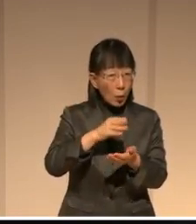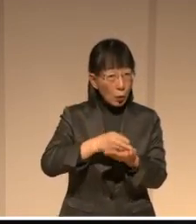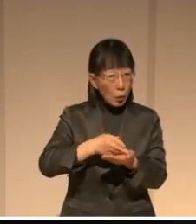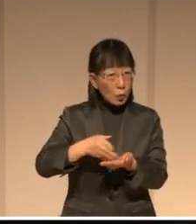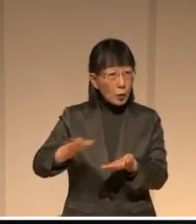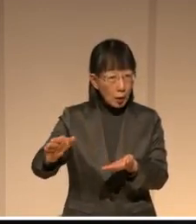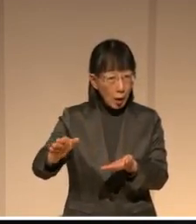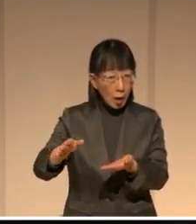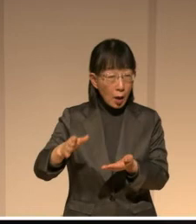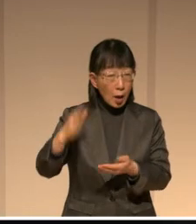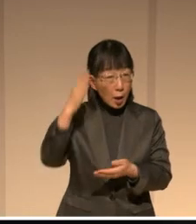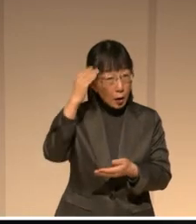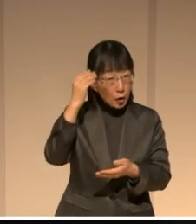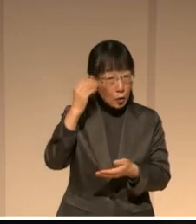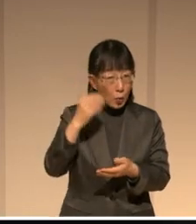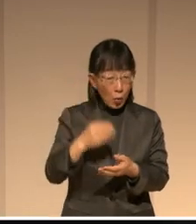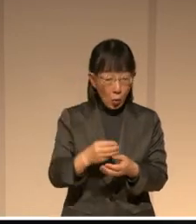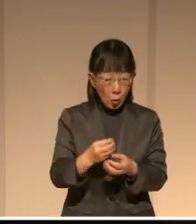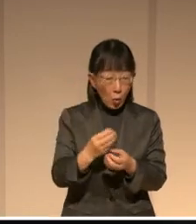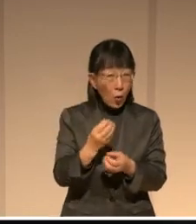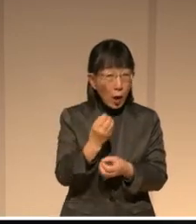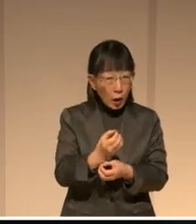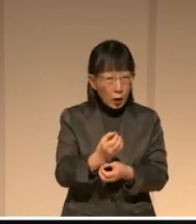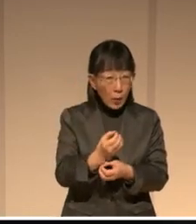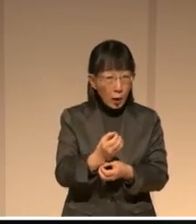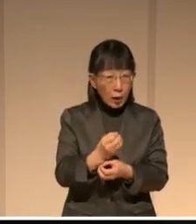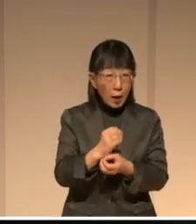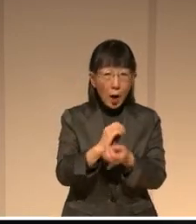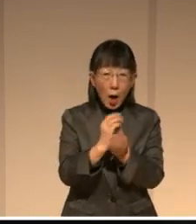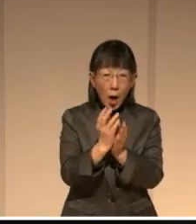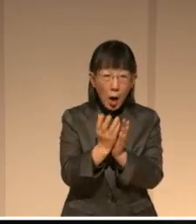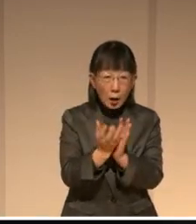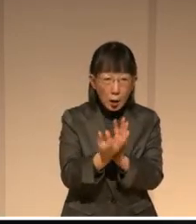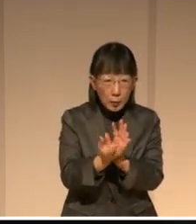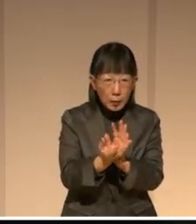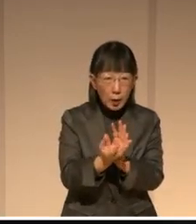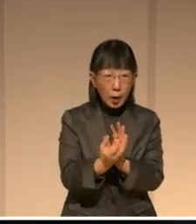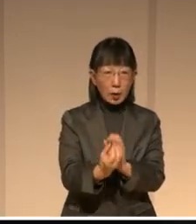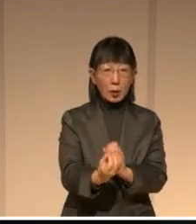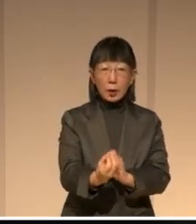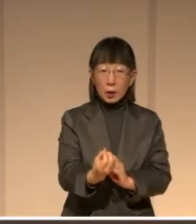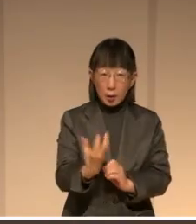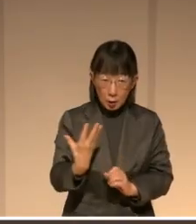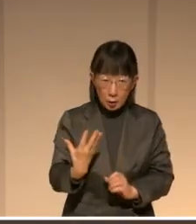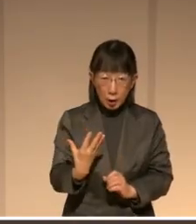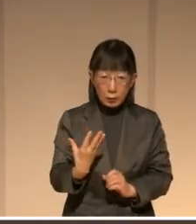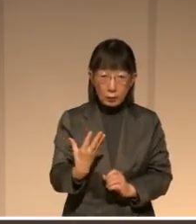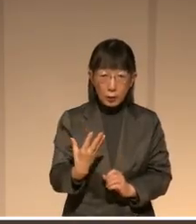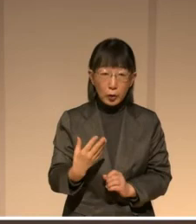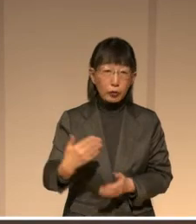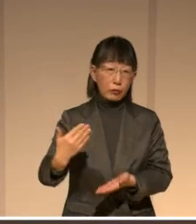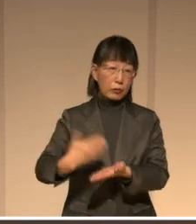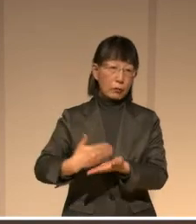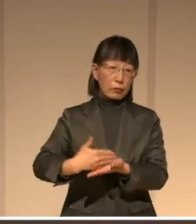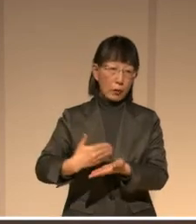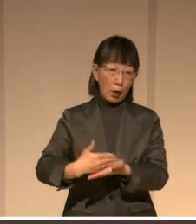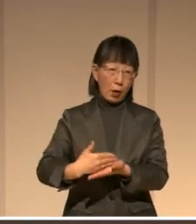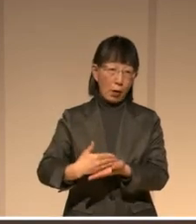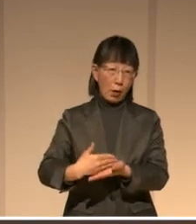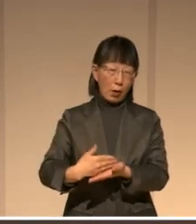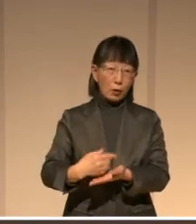こう花のように開いてきたっていう飛び出して来たて表現をしててなのでそういう背中